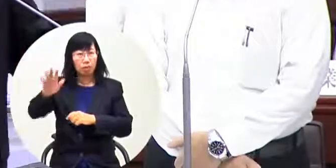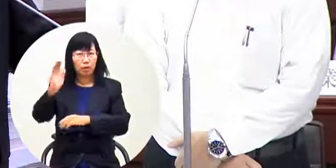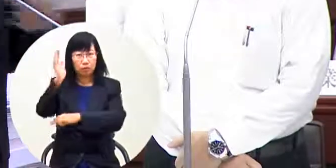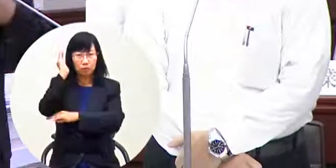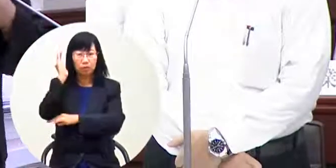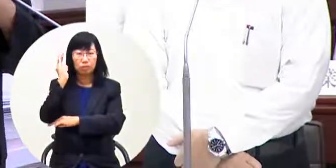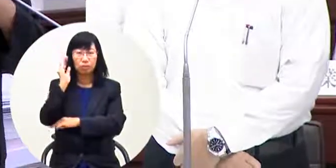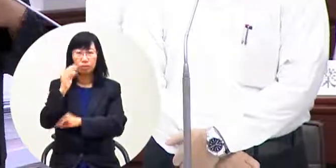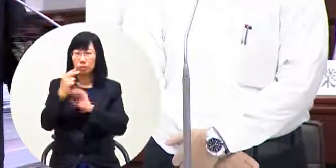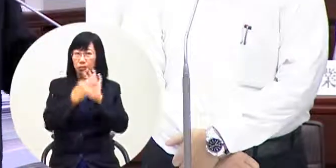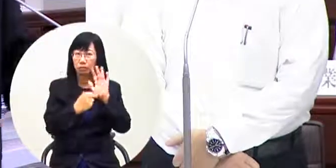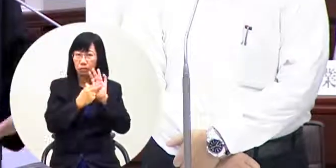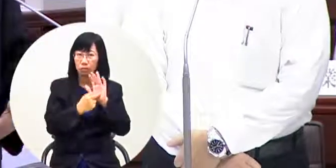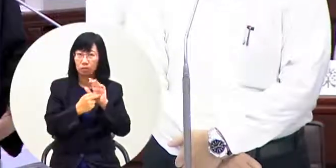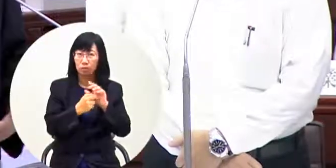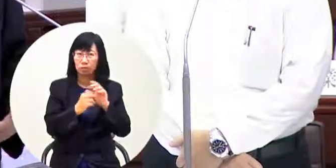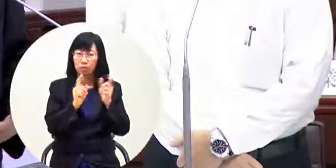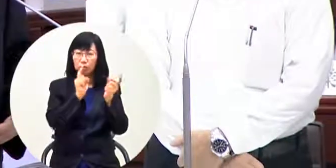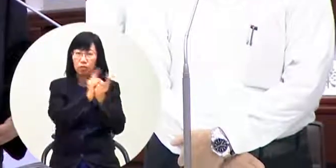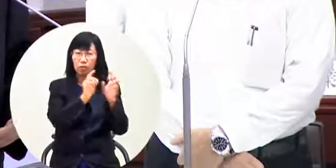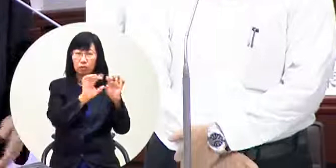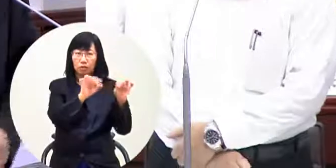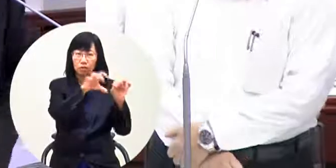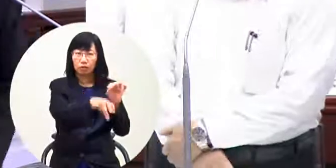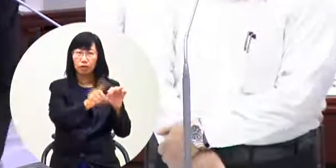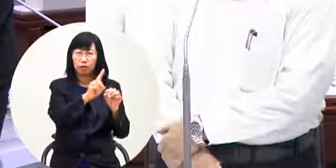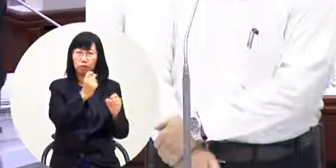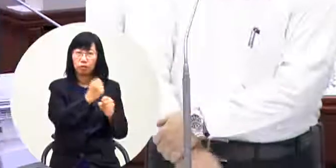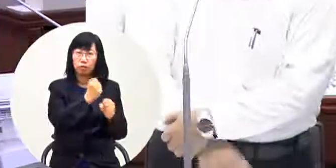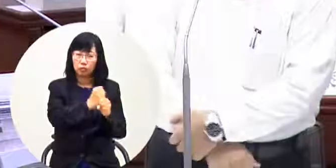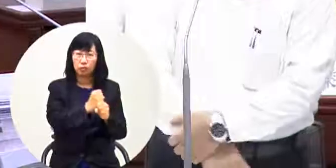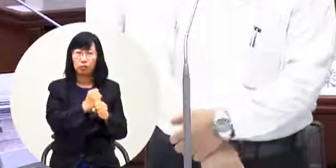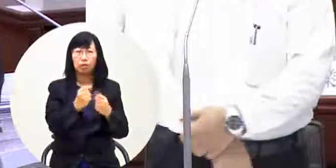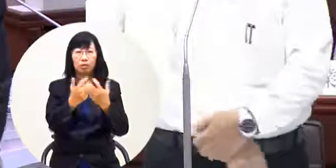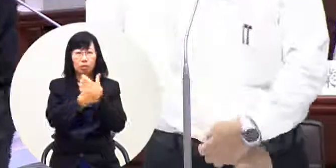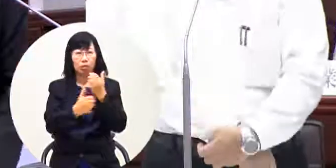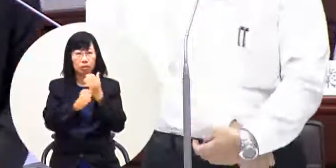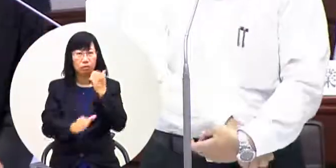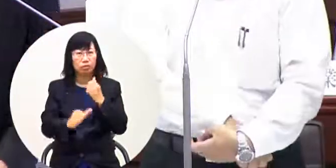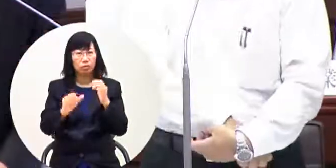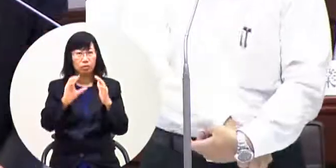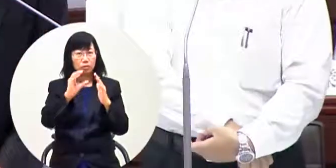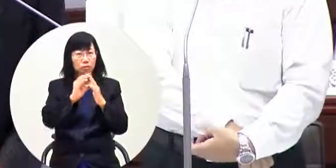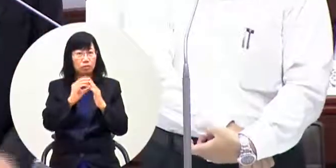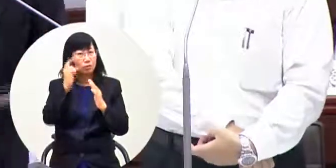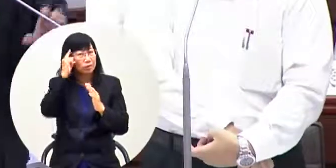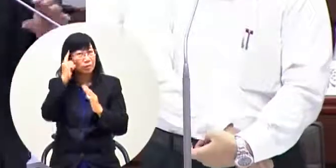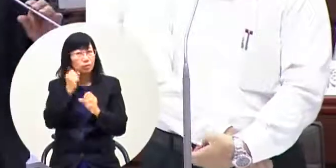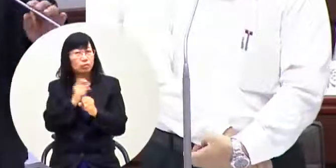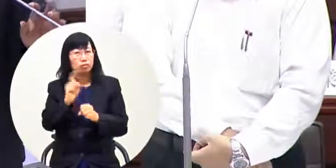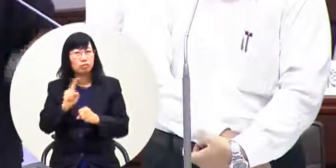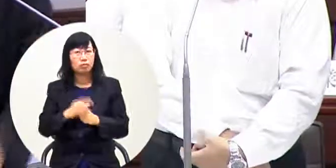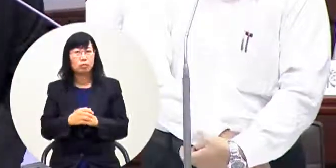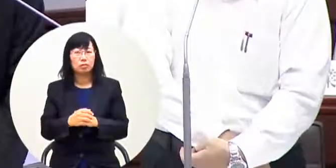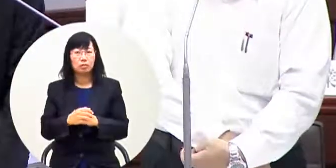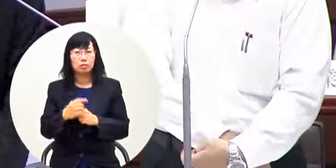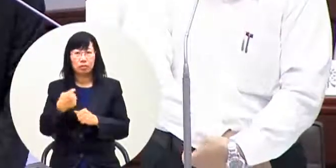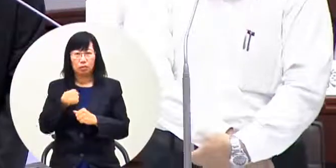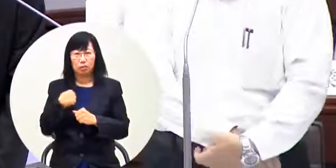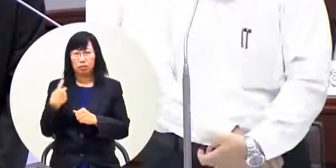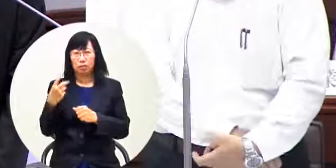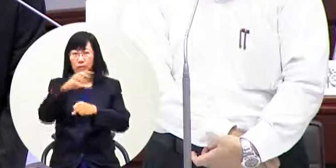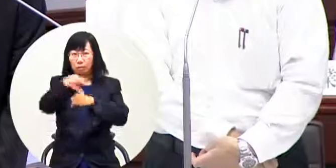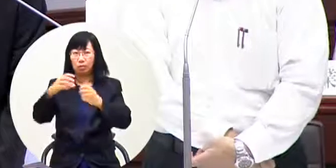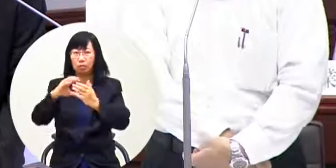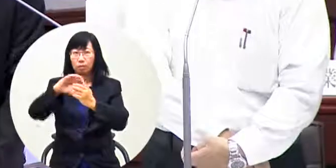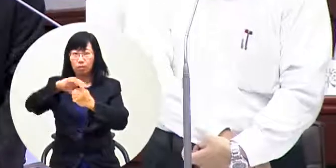去做一个，或者我们卫生局的态度是怎样嘛？ 我们跟环保局有特别对这部分，就是说，第一个是那个研究代表的意义去做了解，第